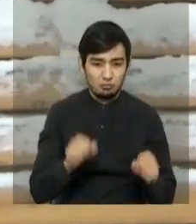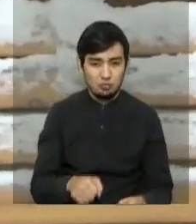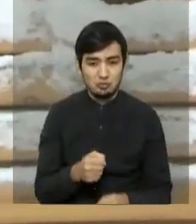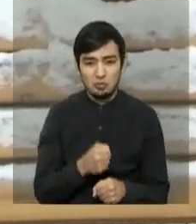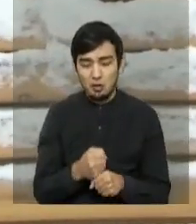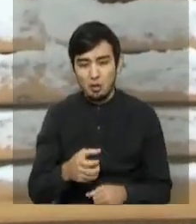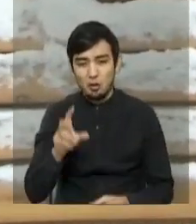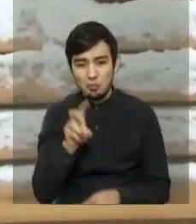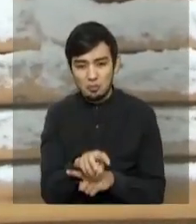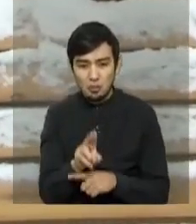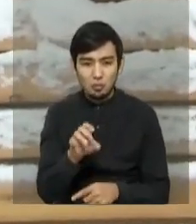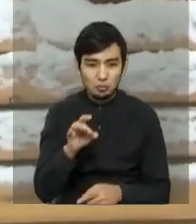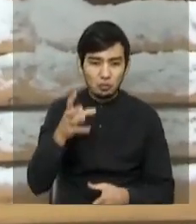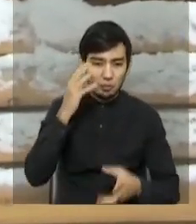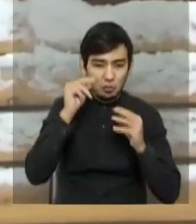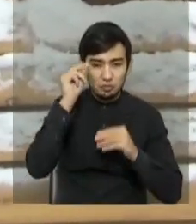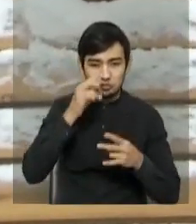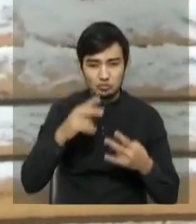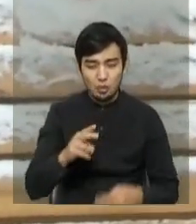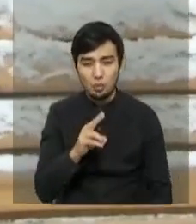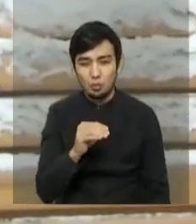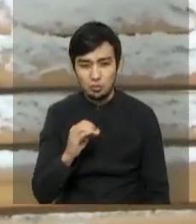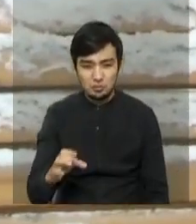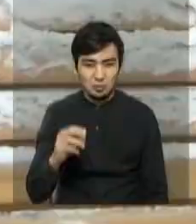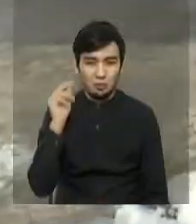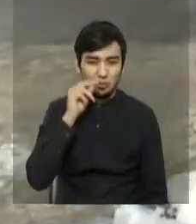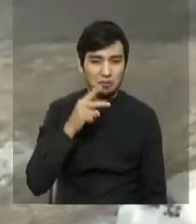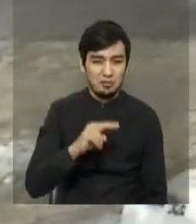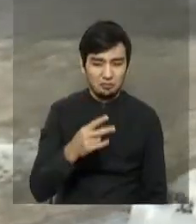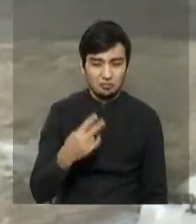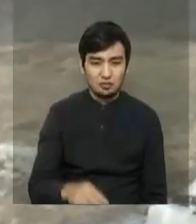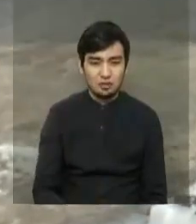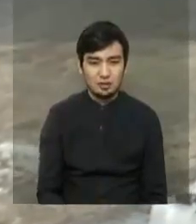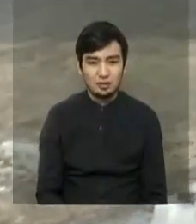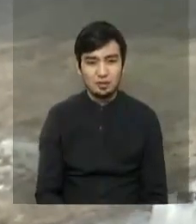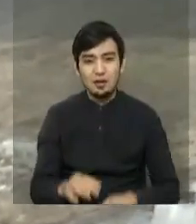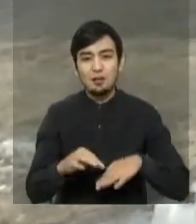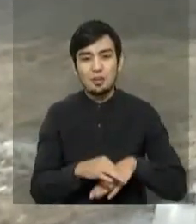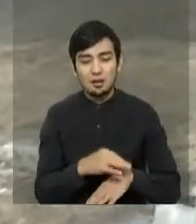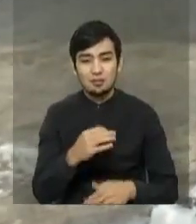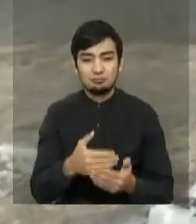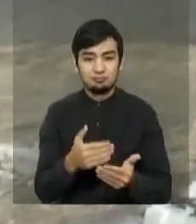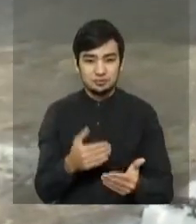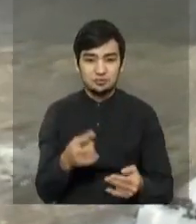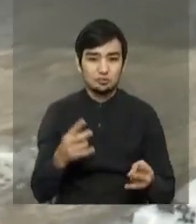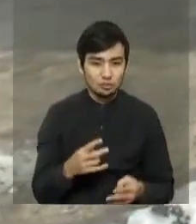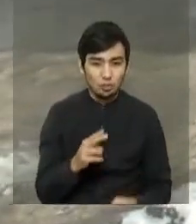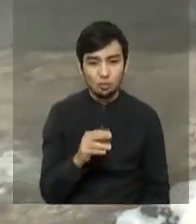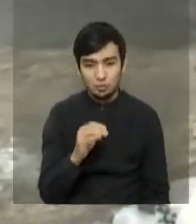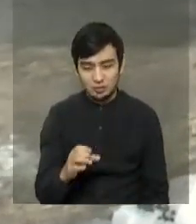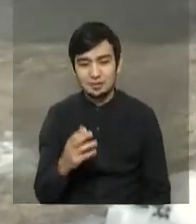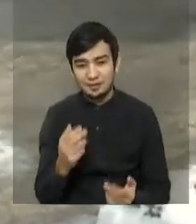ондай курстар ешқандай курс өтпей ақ, ол курс өтетін нәрсе емес деп ойлаймын өз ойым. Перед вступлением в брак нужно пройти какие-то